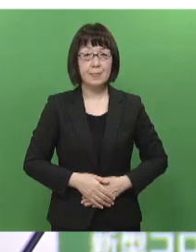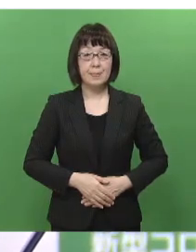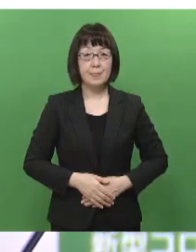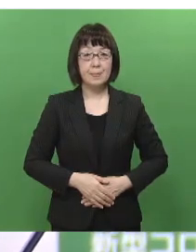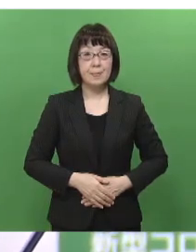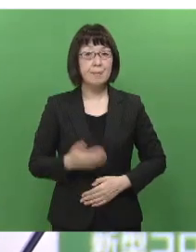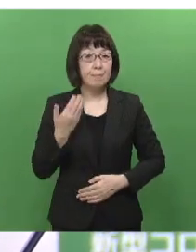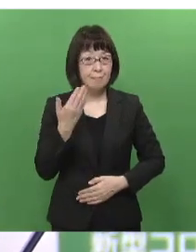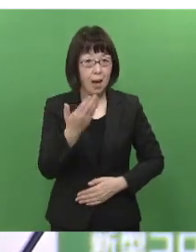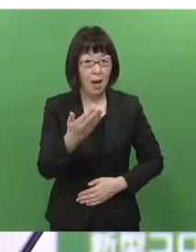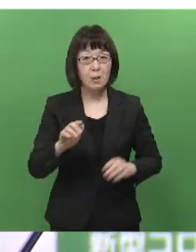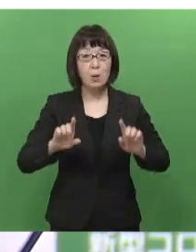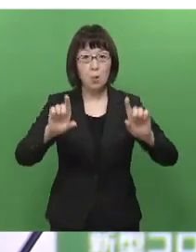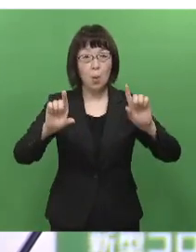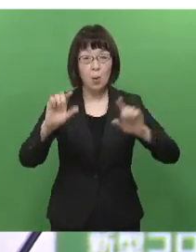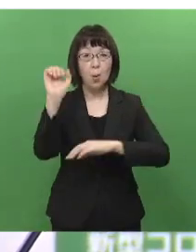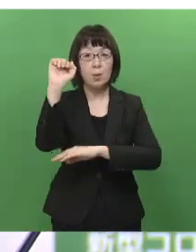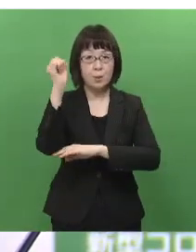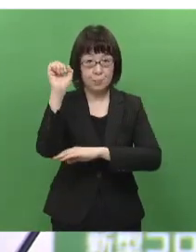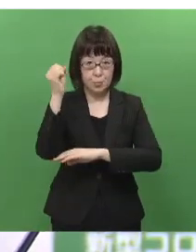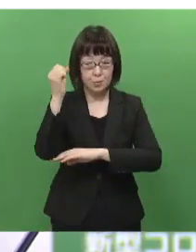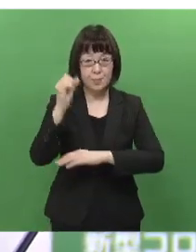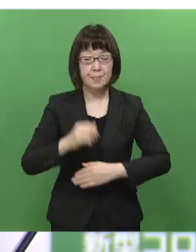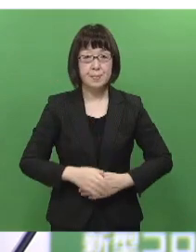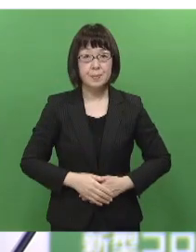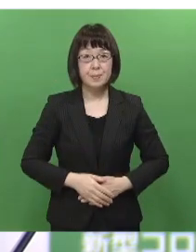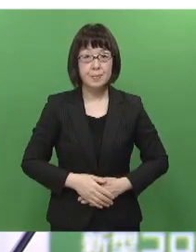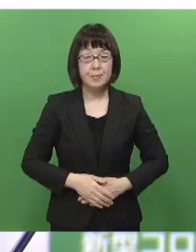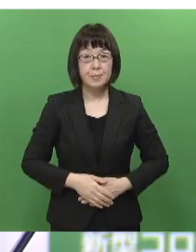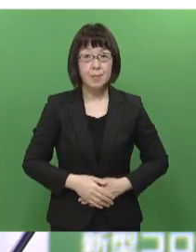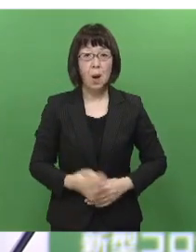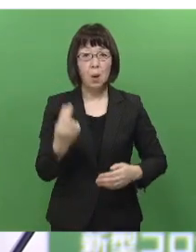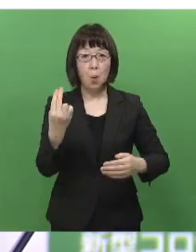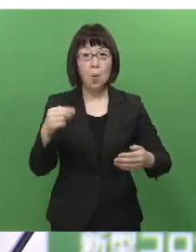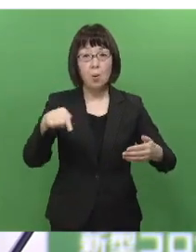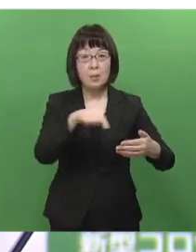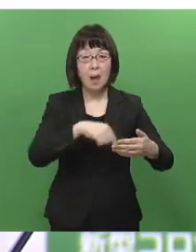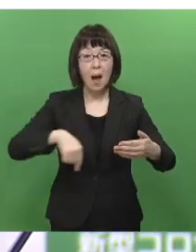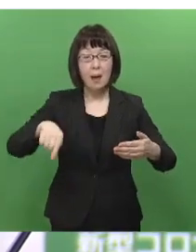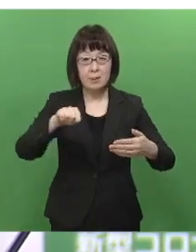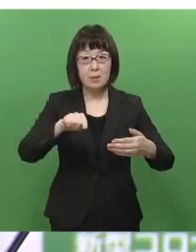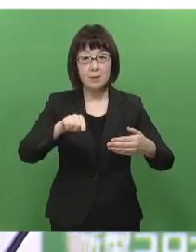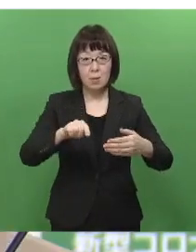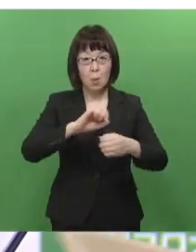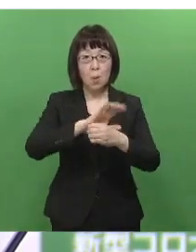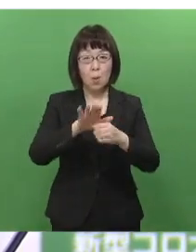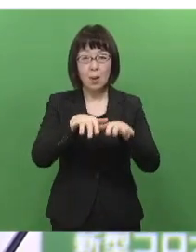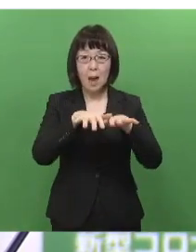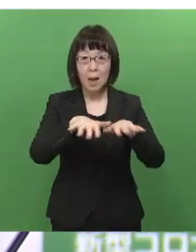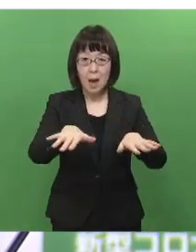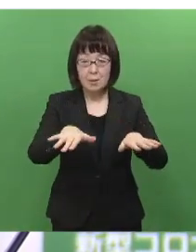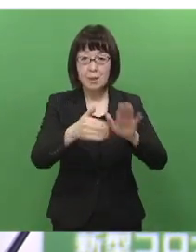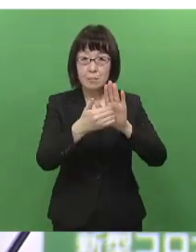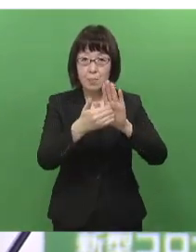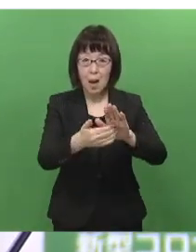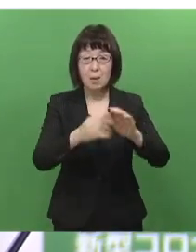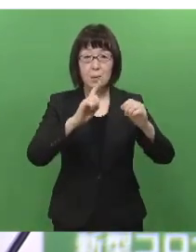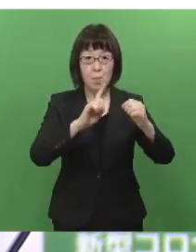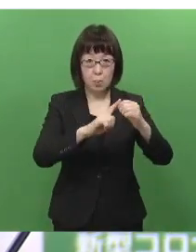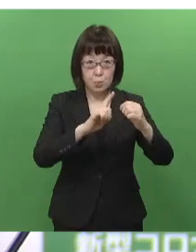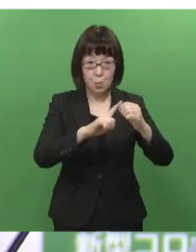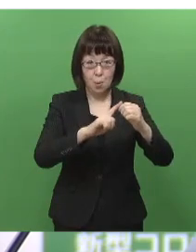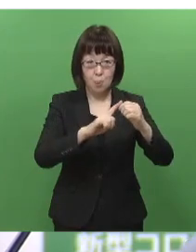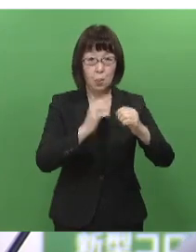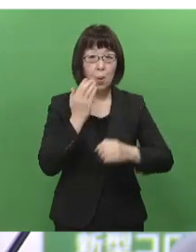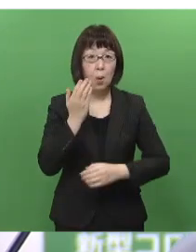東京新聞の小倉です。よろしくお願いします。都内の感染抑止の目標についてお伺いしたいんですけれども、知